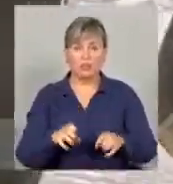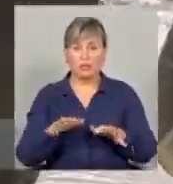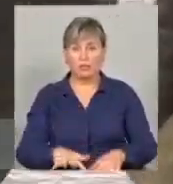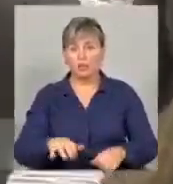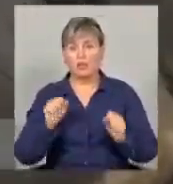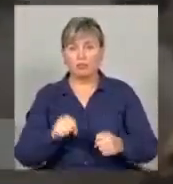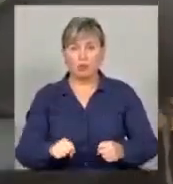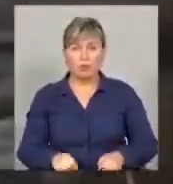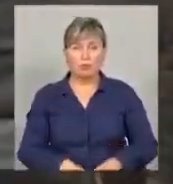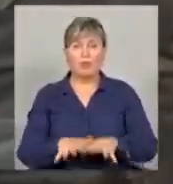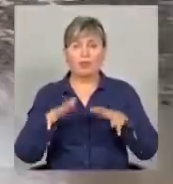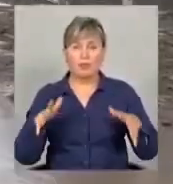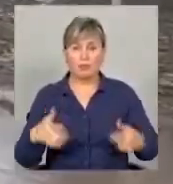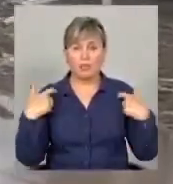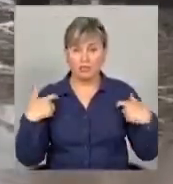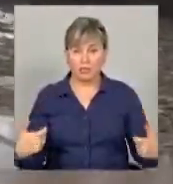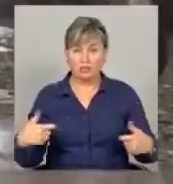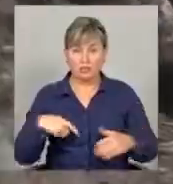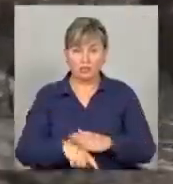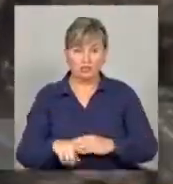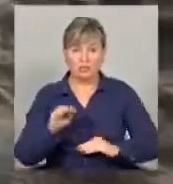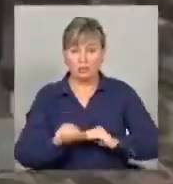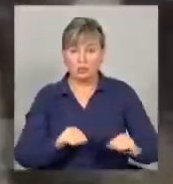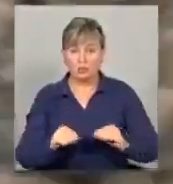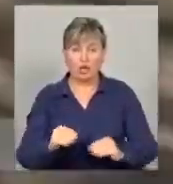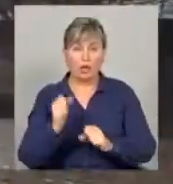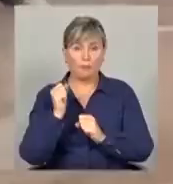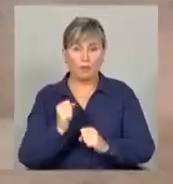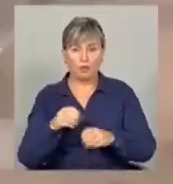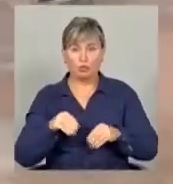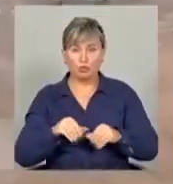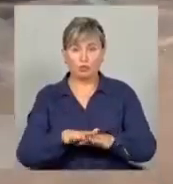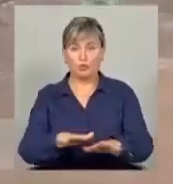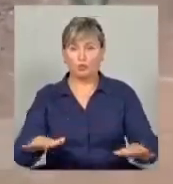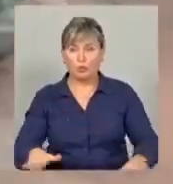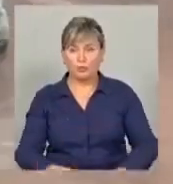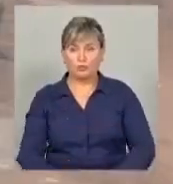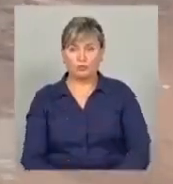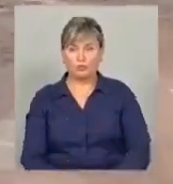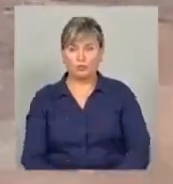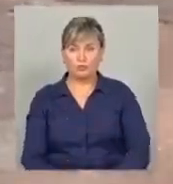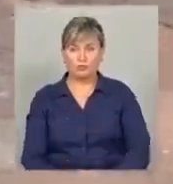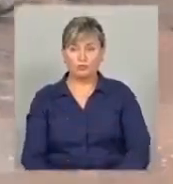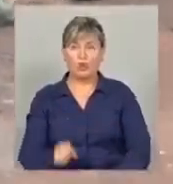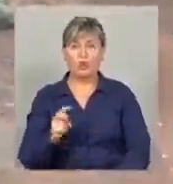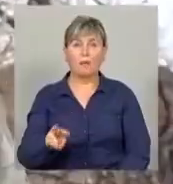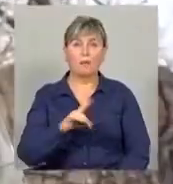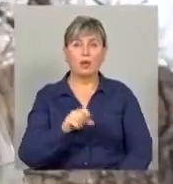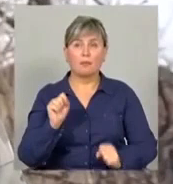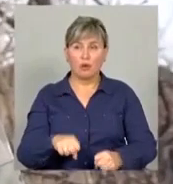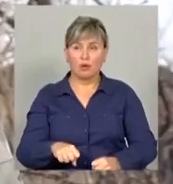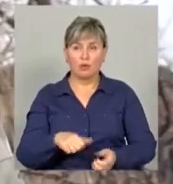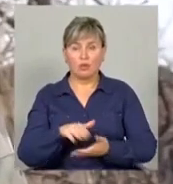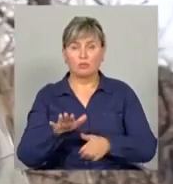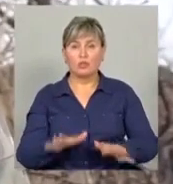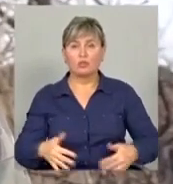возможных подтоплений солдаты и офицеры в режиме нон-стоп укладывают мешки с песком и укрепляющие материалы. Как мы можем отказать местным